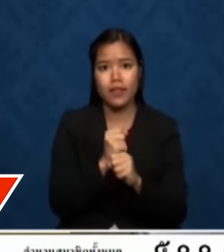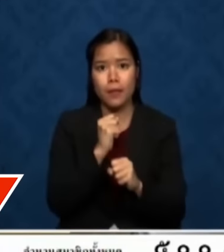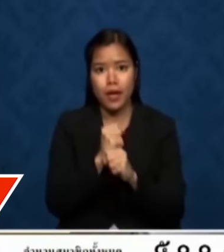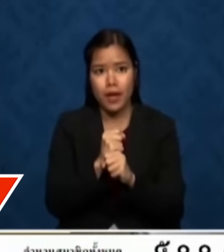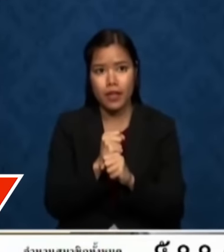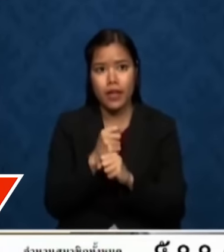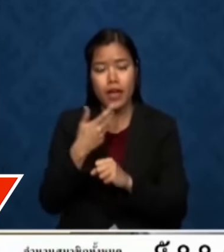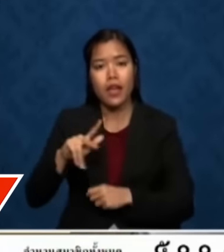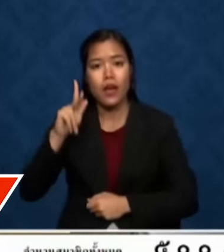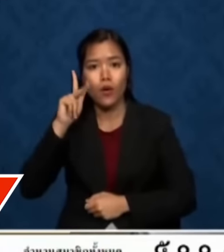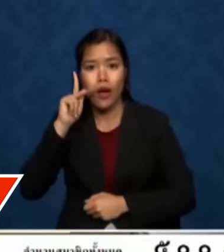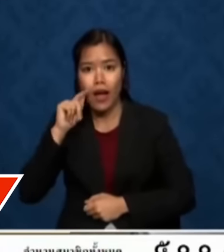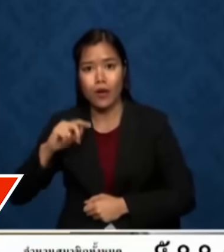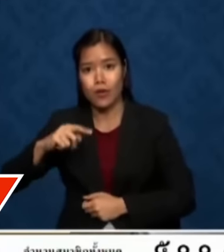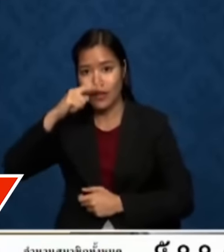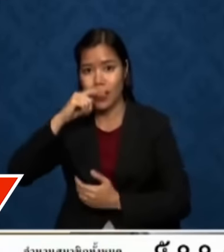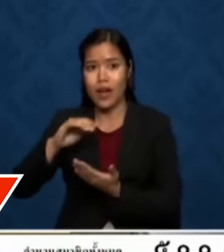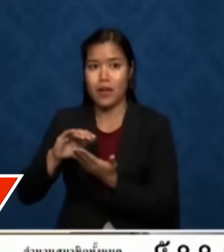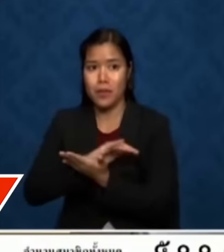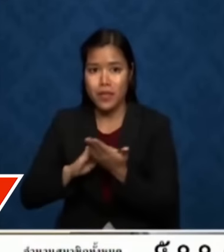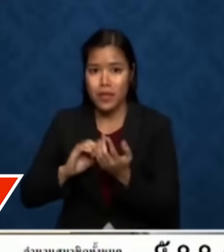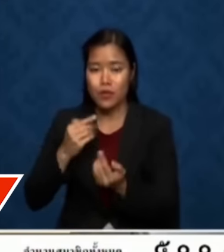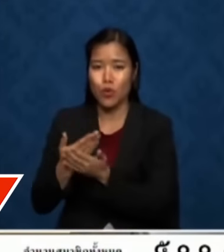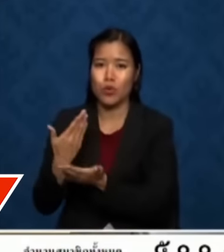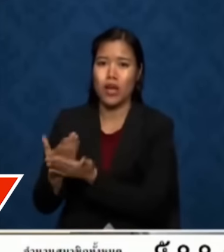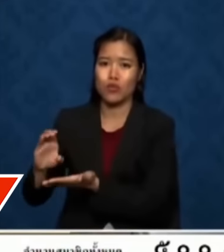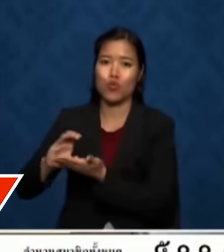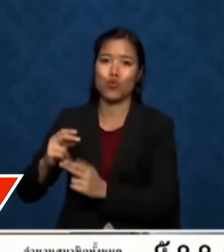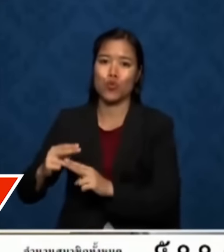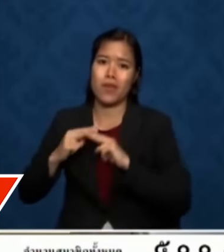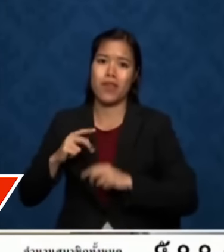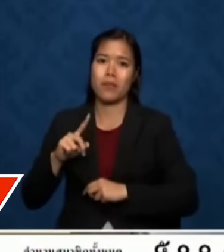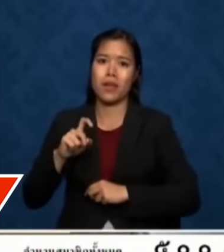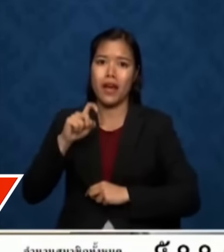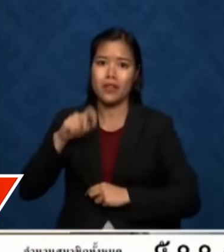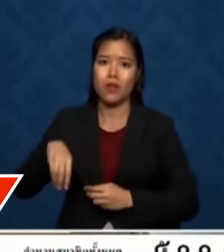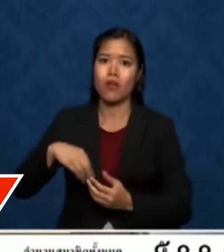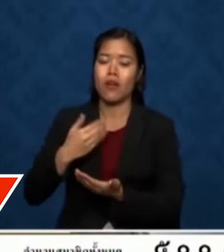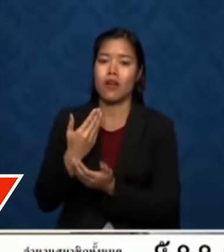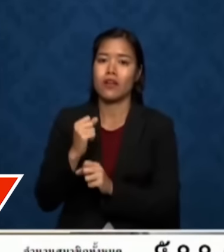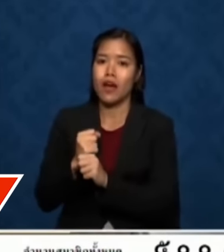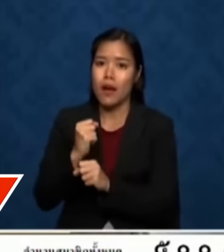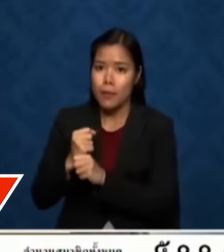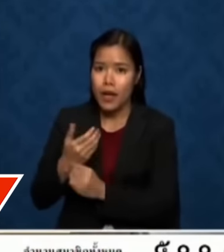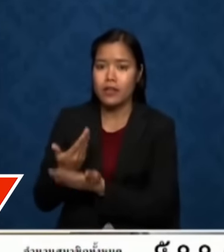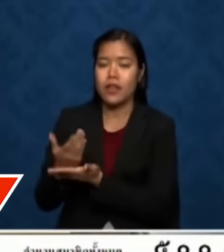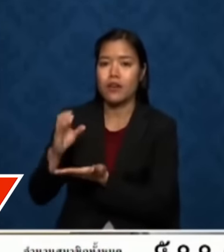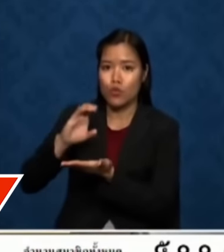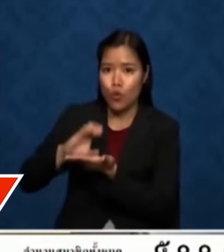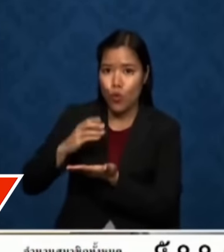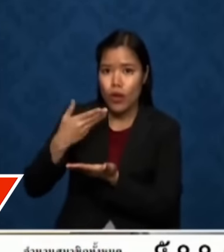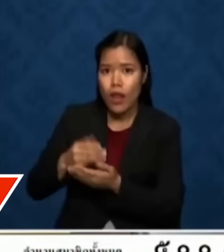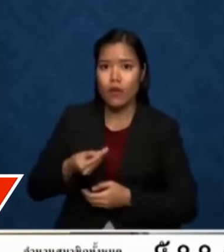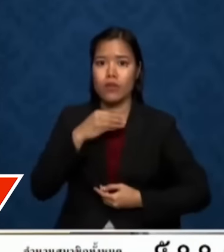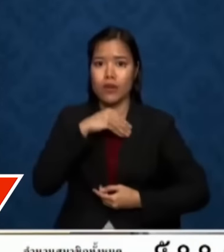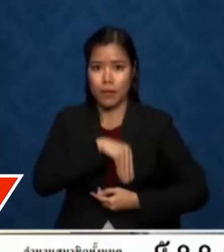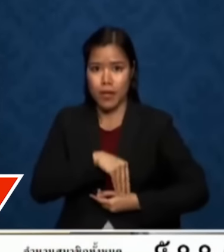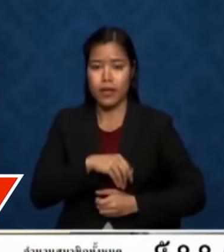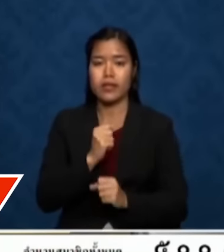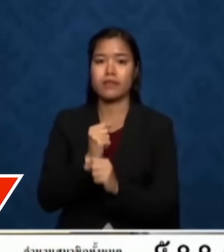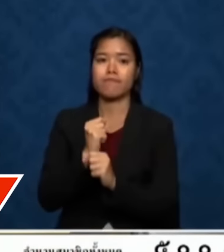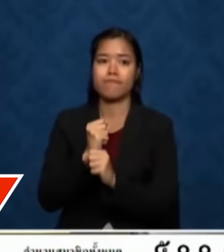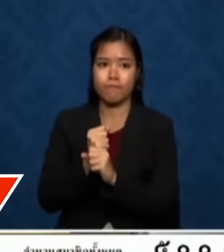ามารถแยกออกจากทุนได้เด็ดขาดเขาจำเป็นต้องมีผลกำไรในการดำเนินงานค่ะแต่เรากลับมาพูดกันในเรื่องที่